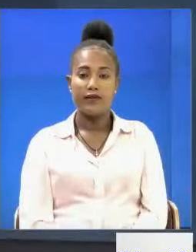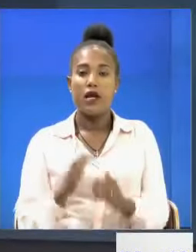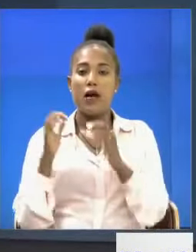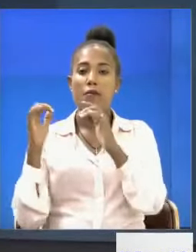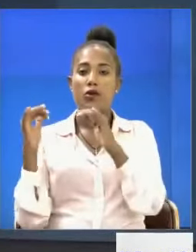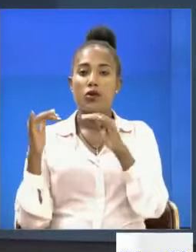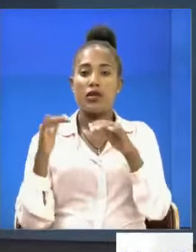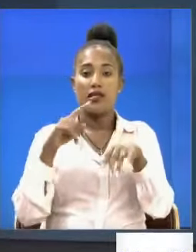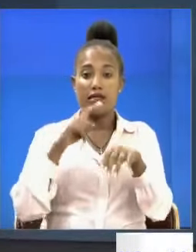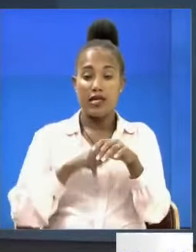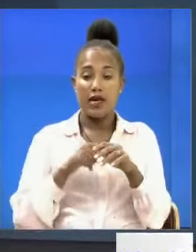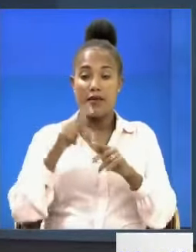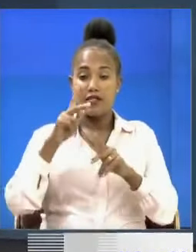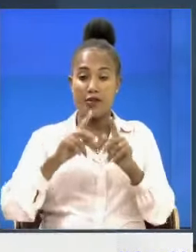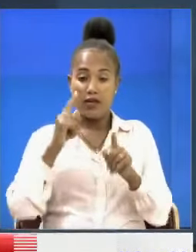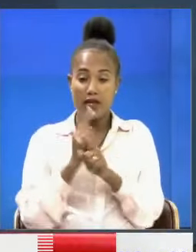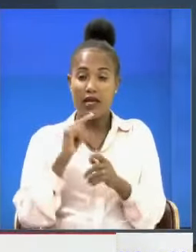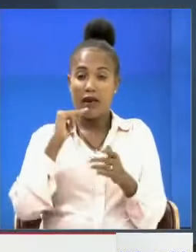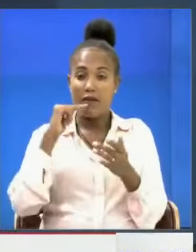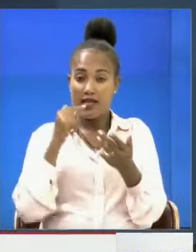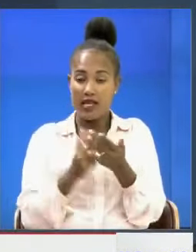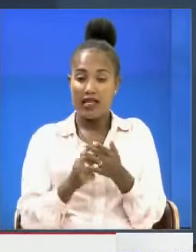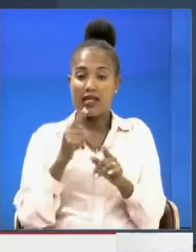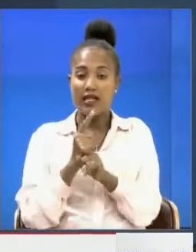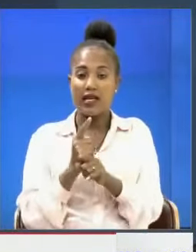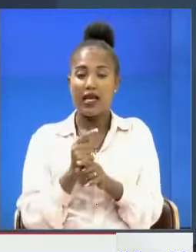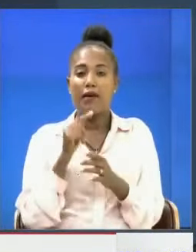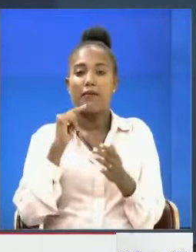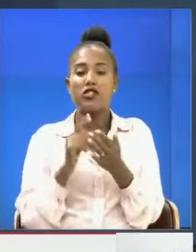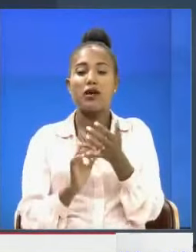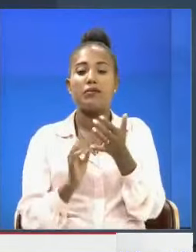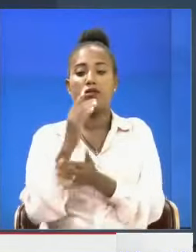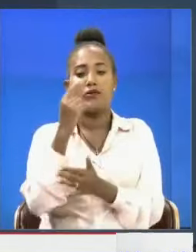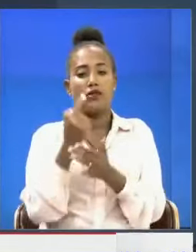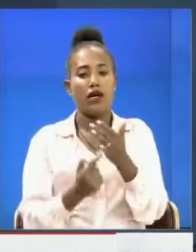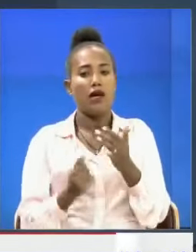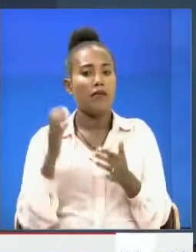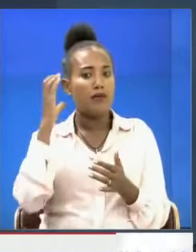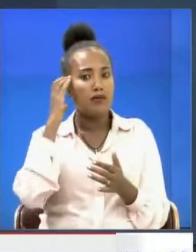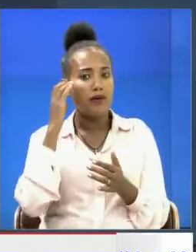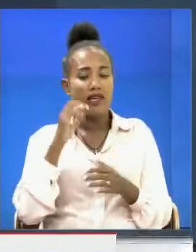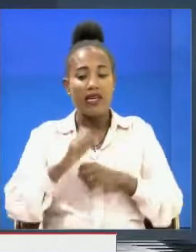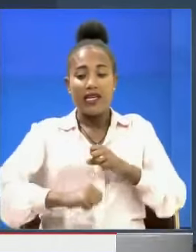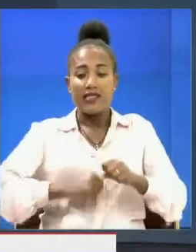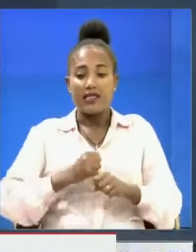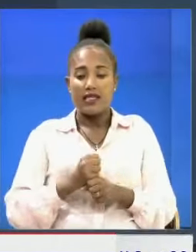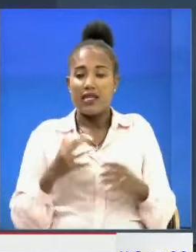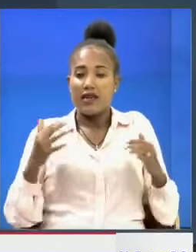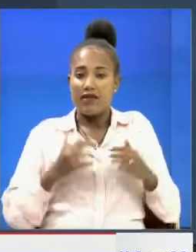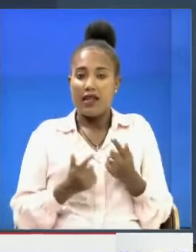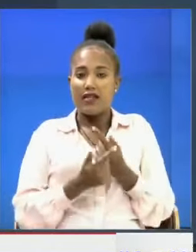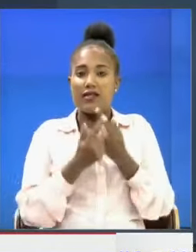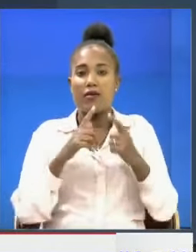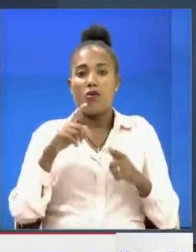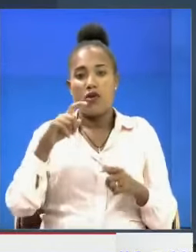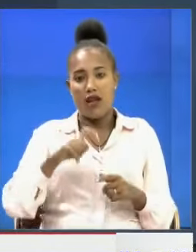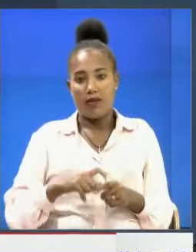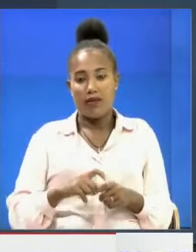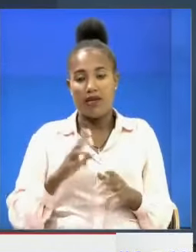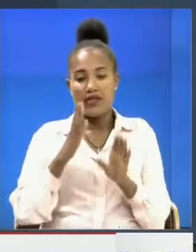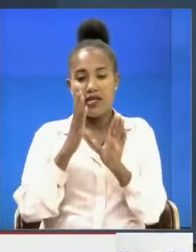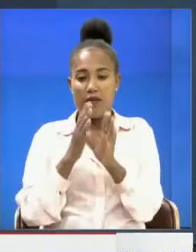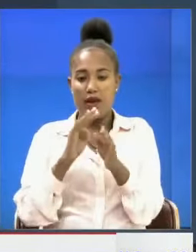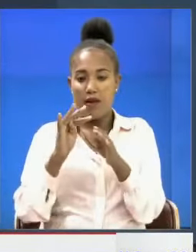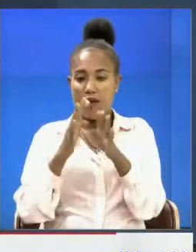በጦርነት ወቅት ህብረተሰቡ ትክክለኛ መረጃን ከትክክለኛ የመረጃ ምንጭ ብቻ በመስማት ከጭንቀትና ከፍርሃት ነፃ መሆን እንዳለበት የስነ